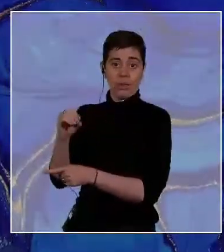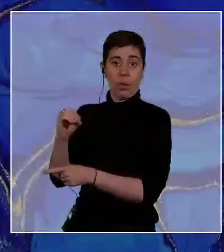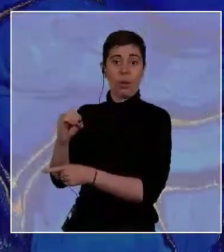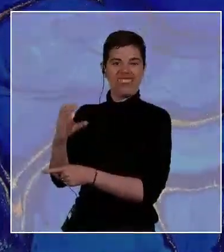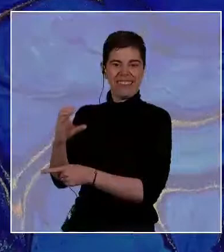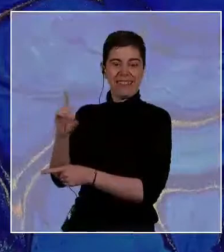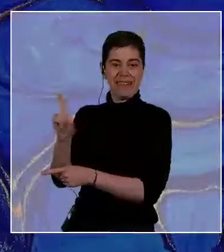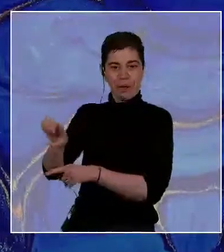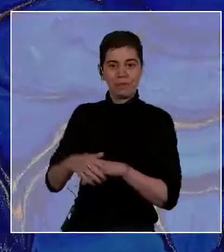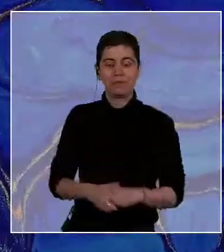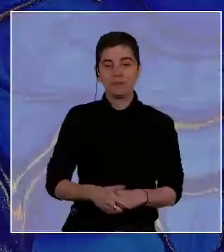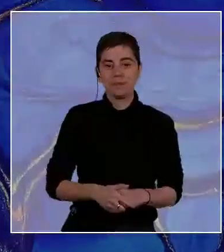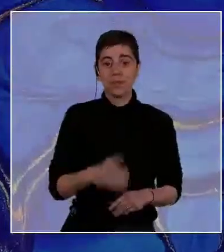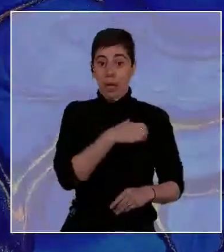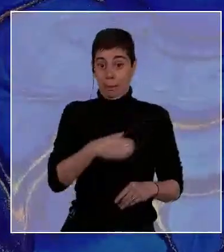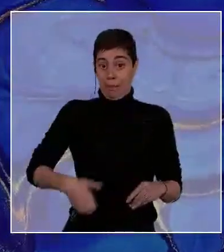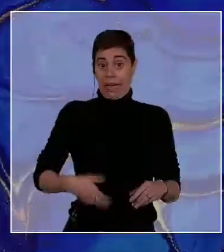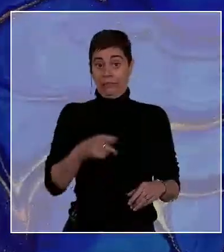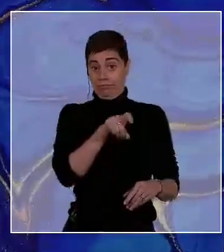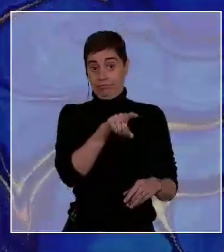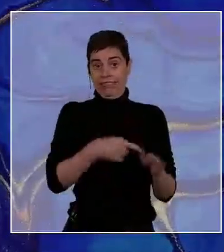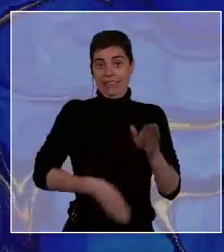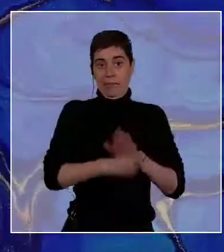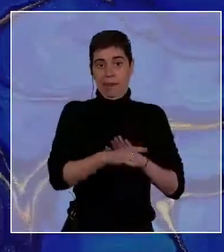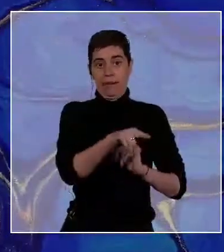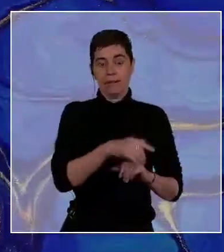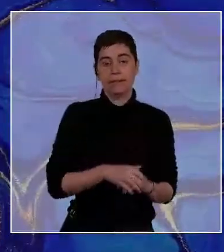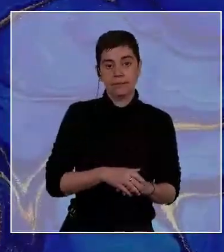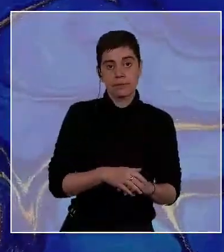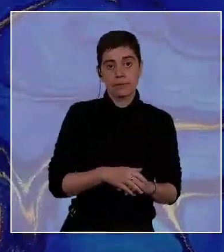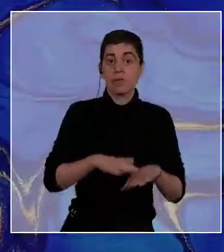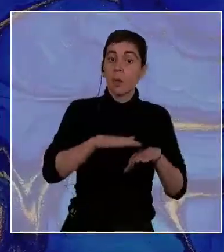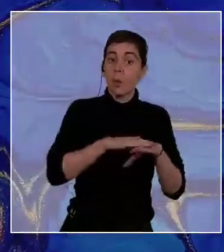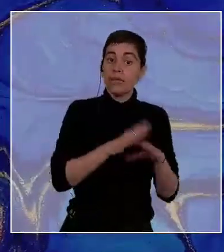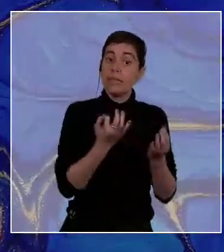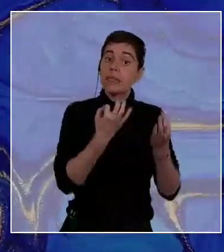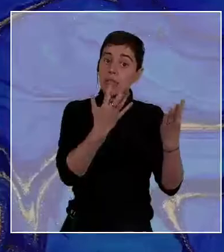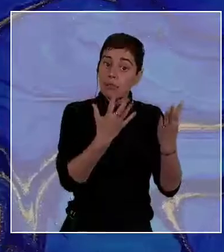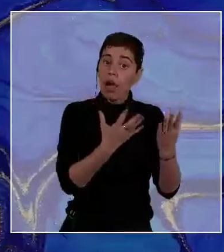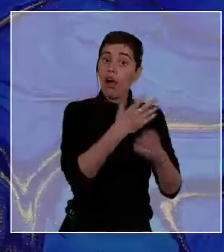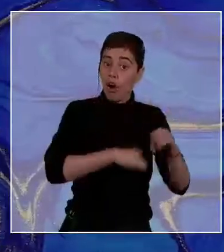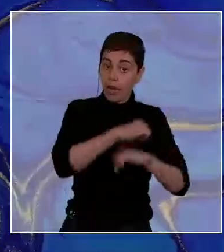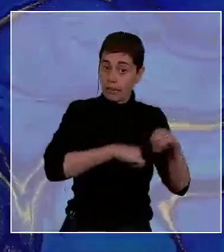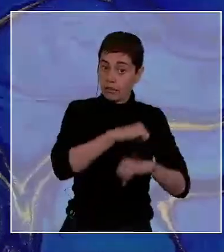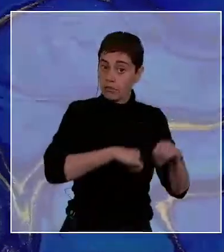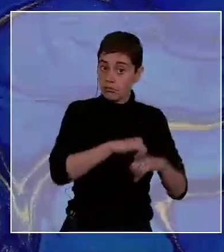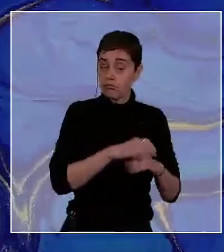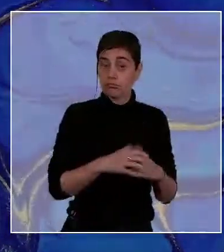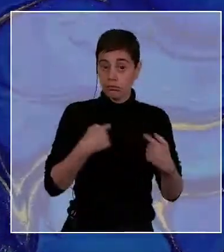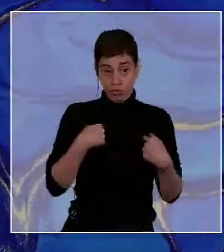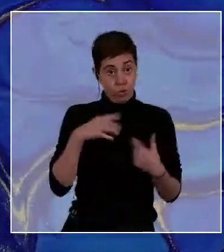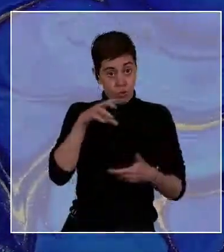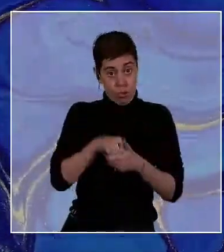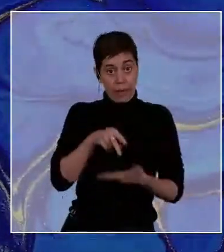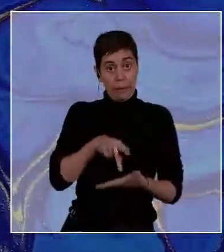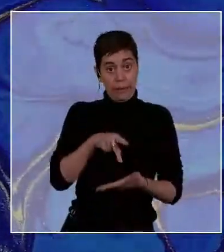maires. Depuis des années, vous avez mis en œuvre des politiques climat, nous aussi ici à Paris, et nous passons